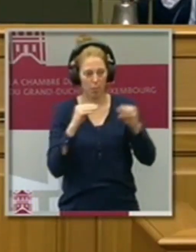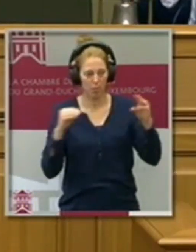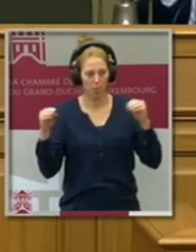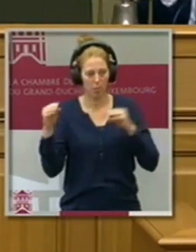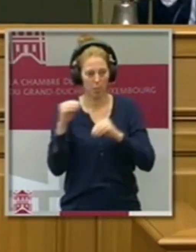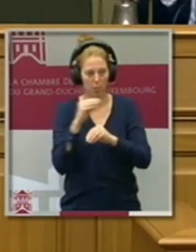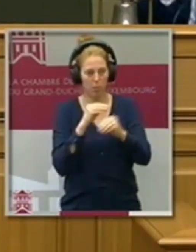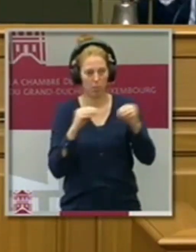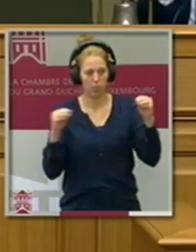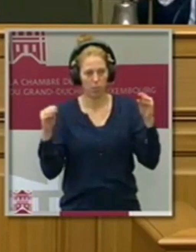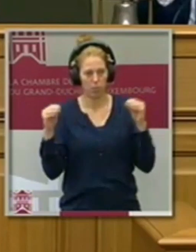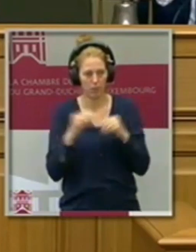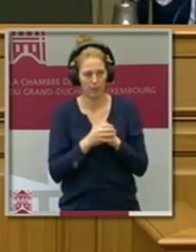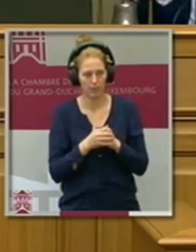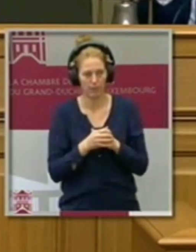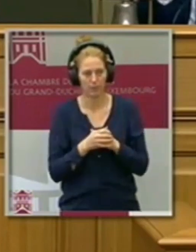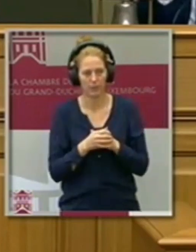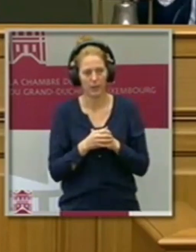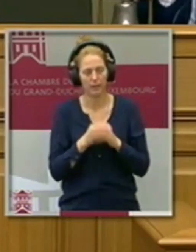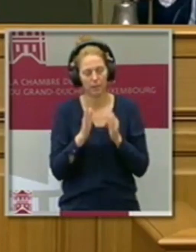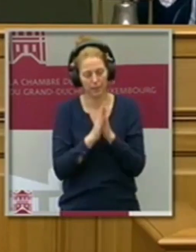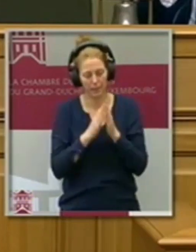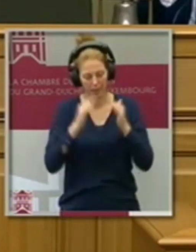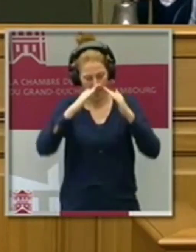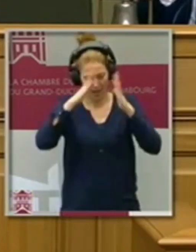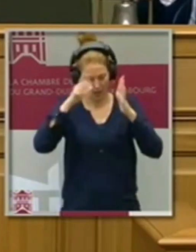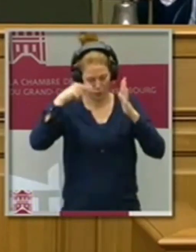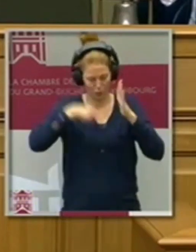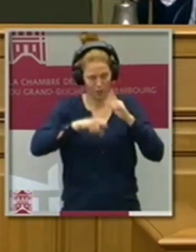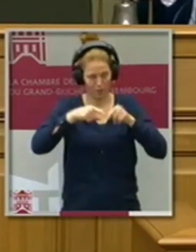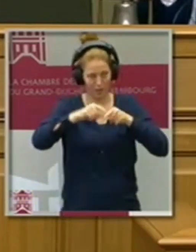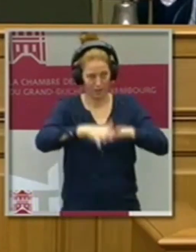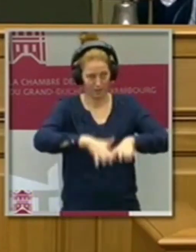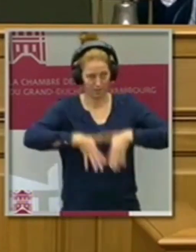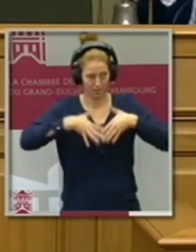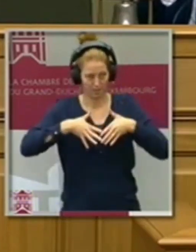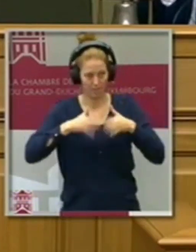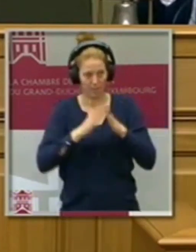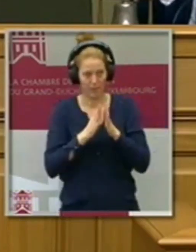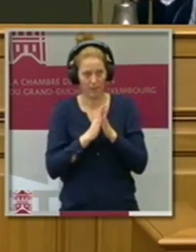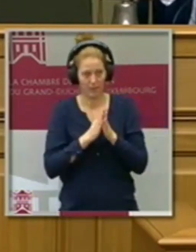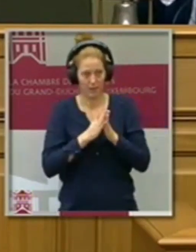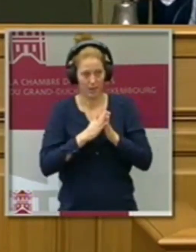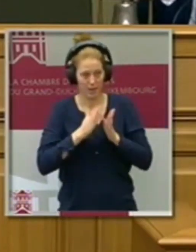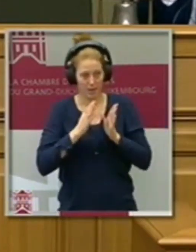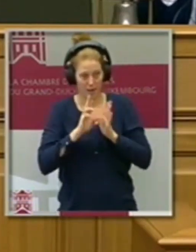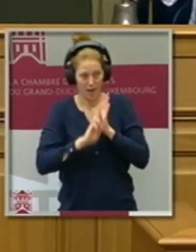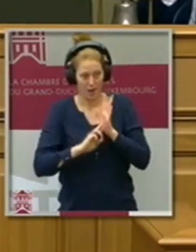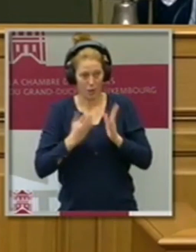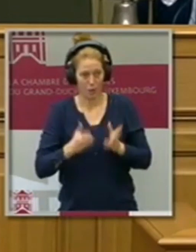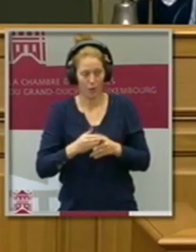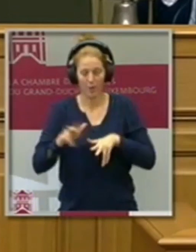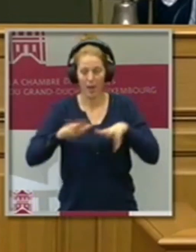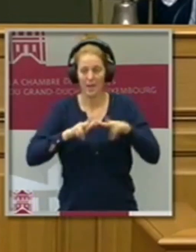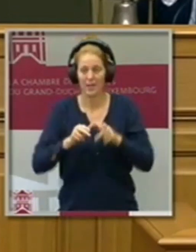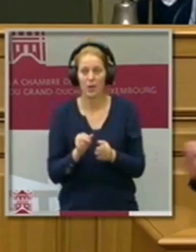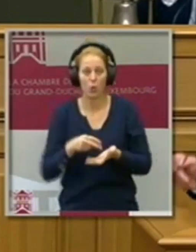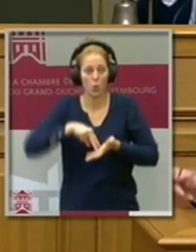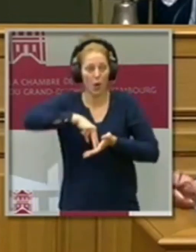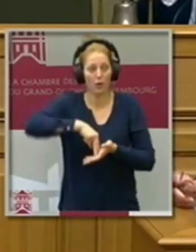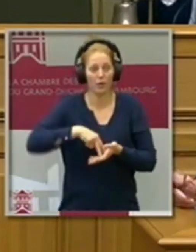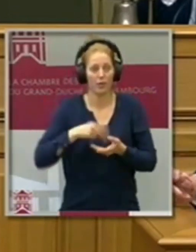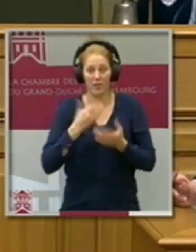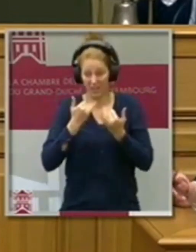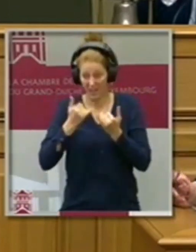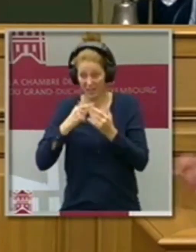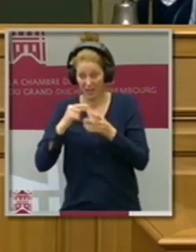Na, an diesem Haus Souveränität zurückzukommen. Du nicht gewesen. Was für Junge aufspringt. Gut gesagt,